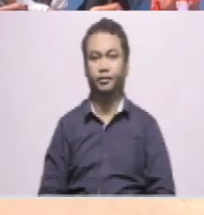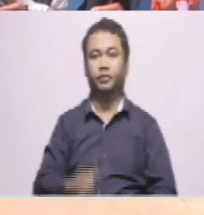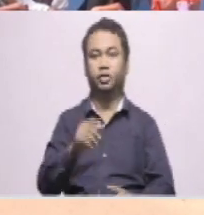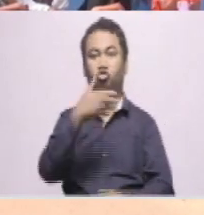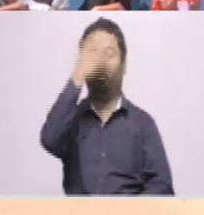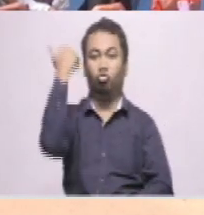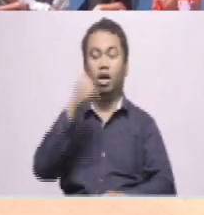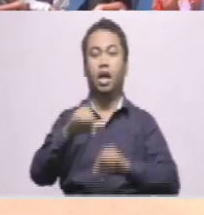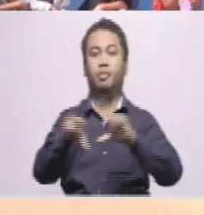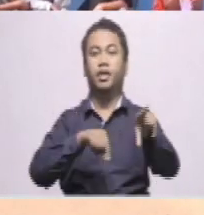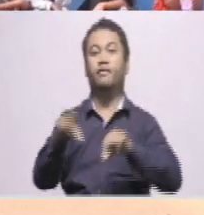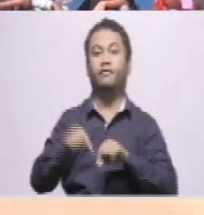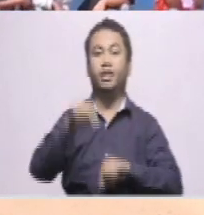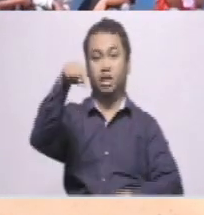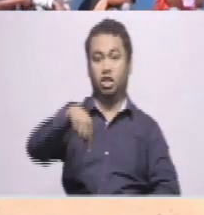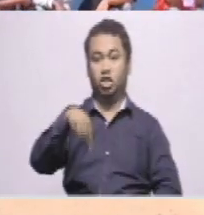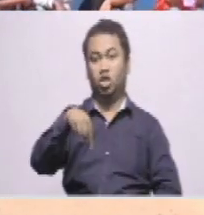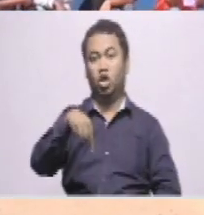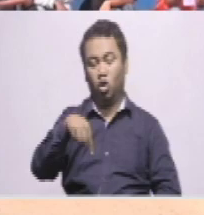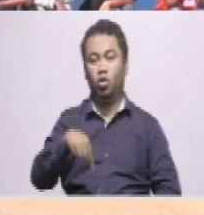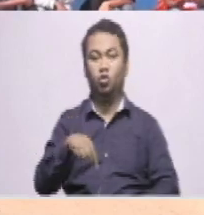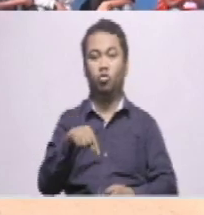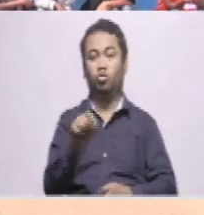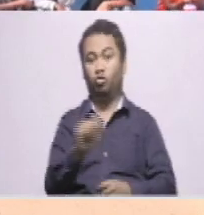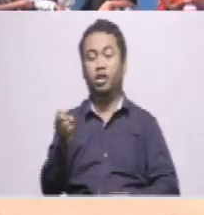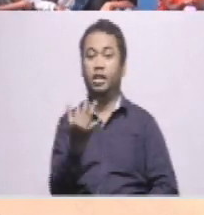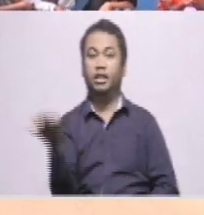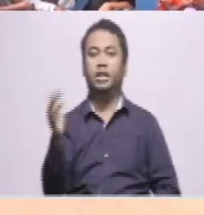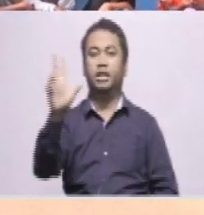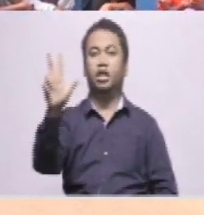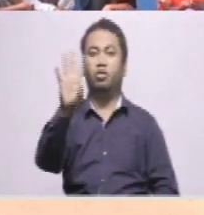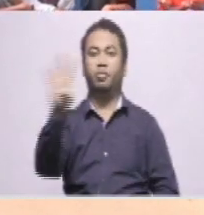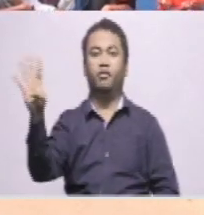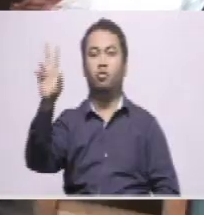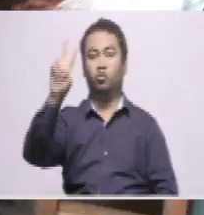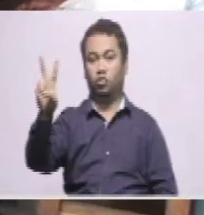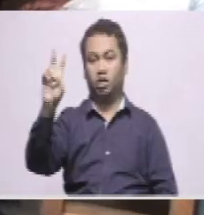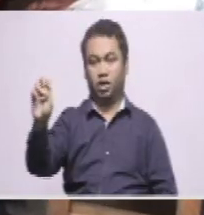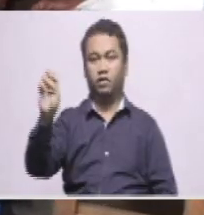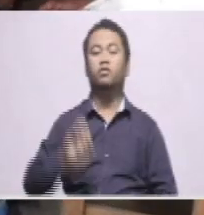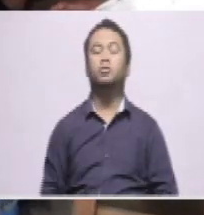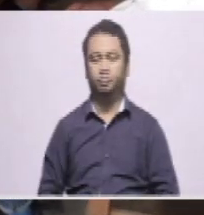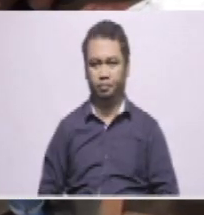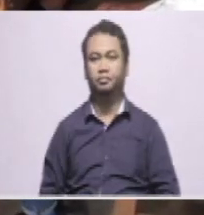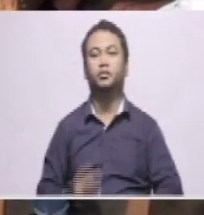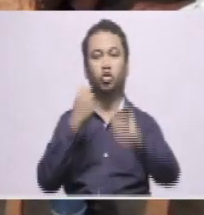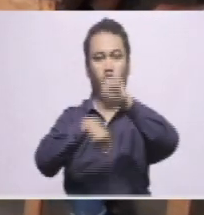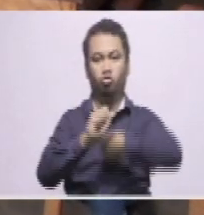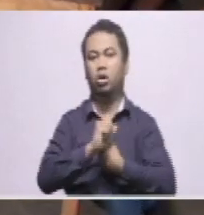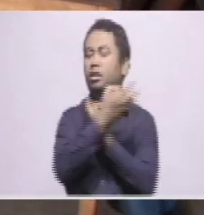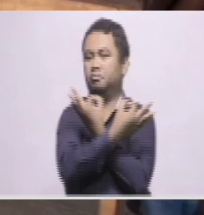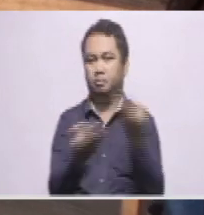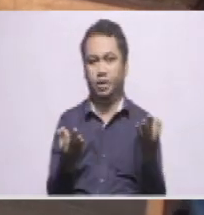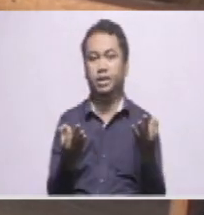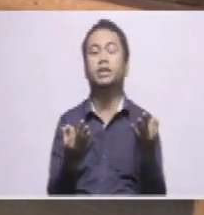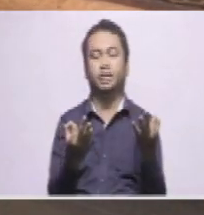anarana ato amin'ity fokotany ampandrana Tsinanana ity dia misy 70 sy 20. Amin'ny ankabeny dia tsy nisy ny olana raha tamin'ny